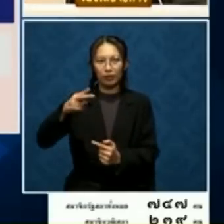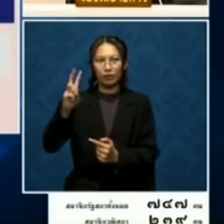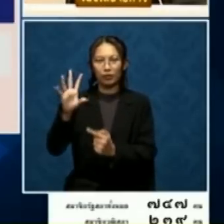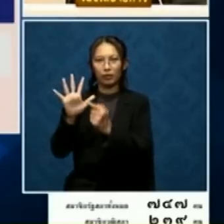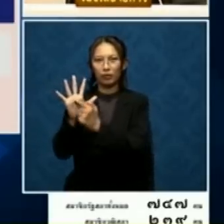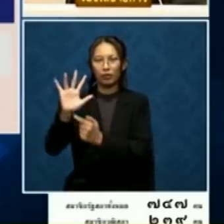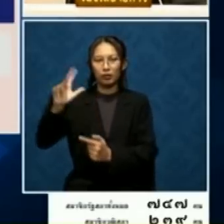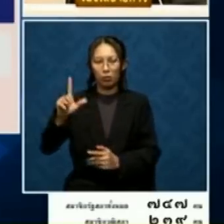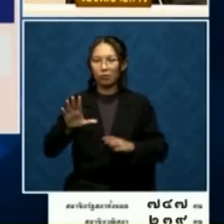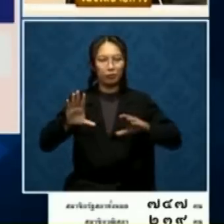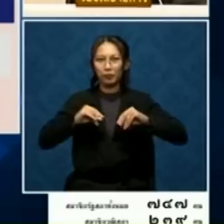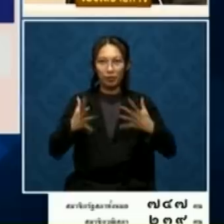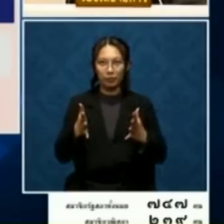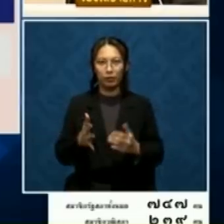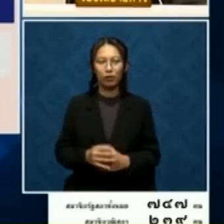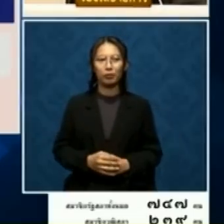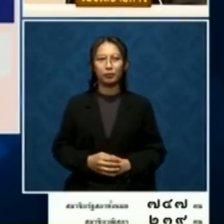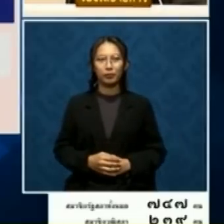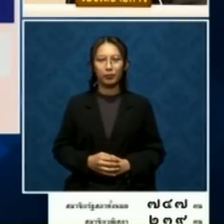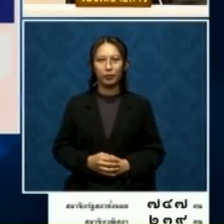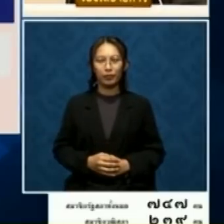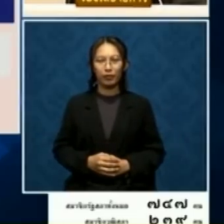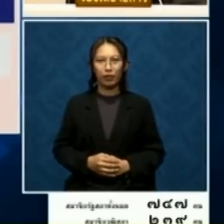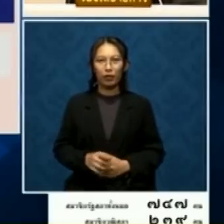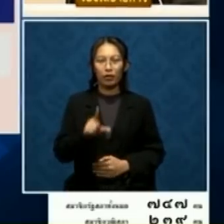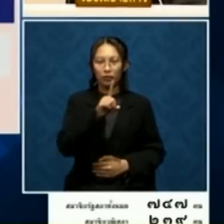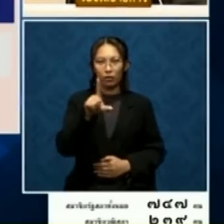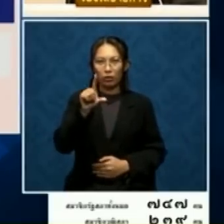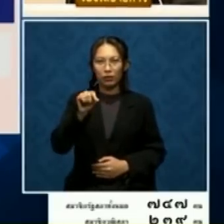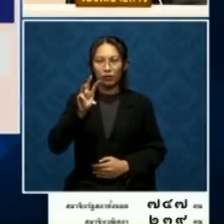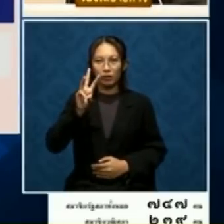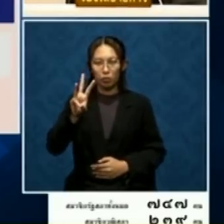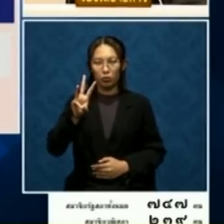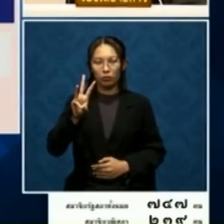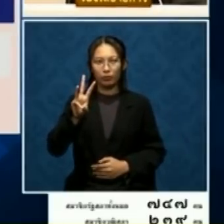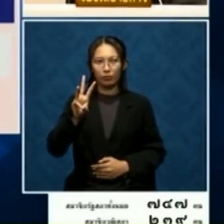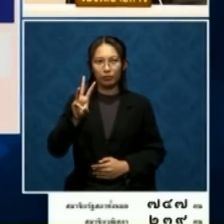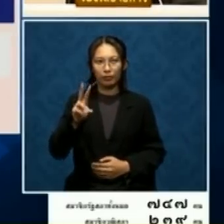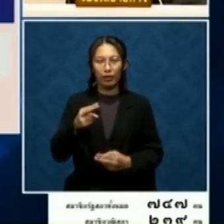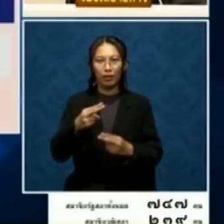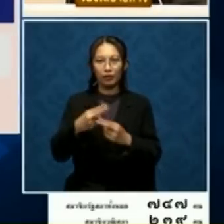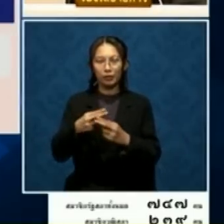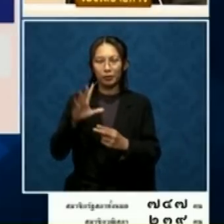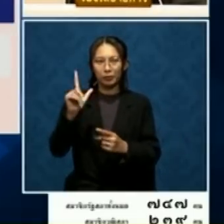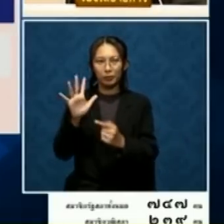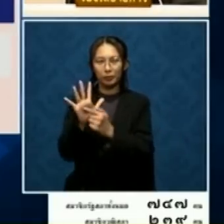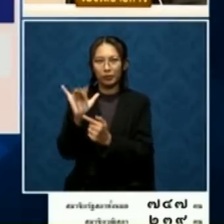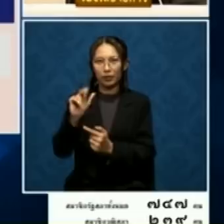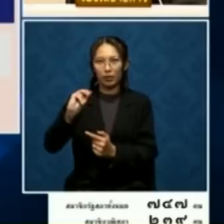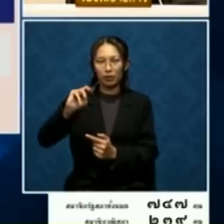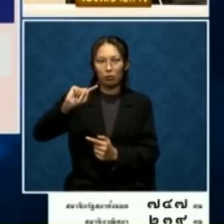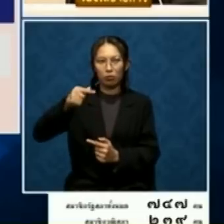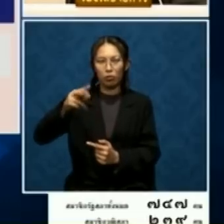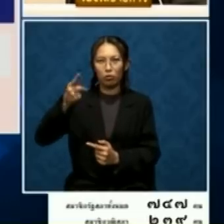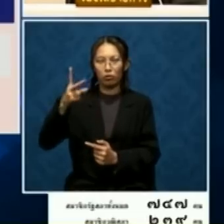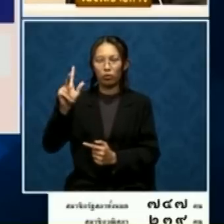สียงที่ไม่เห็นชอบนะคะสสเนี่ย30ไม่เห็นชอบก็คือส่วนใหญ่ก็แน่นอนมาจากทางฝั่งของทางพรรคก้าวไกลเพราะว่าทั้งประชาธิปัตย์เขาชัดเจนว่า